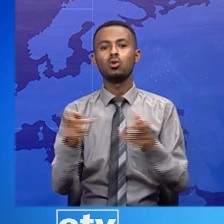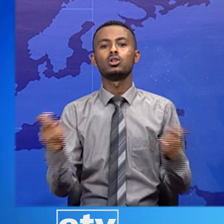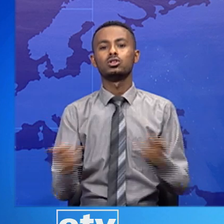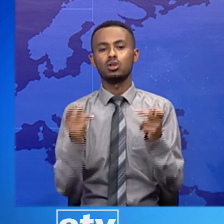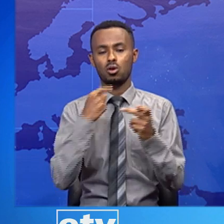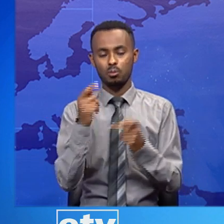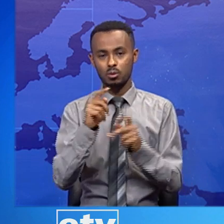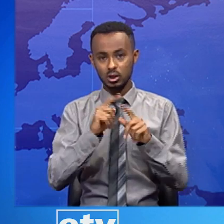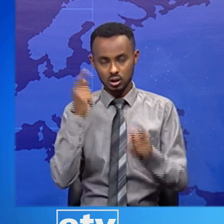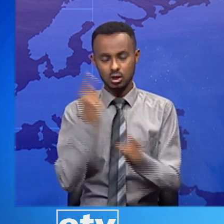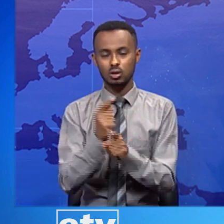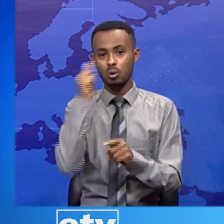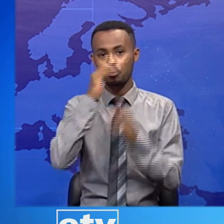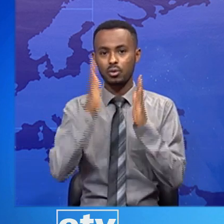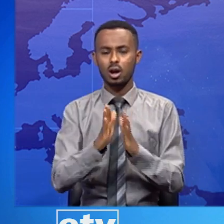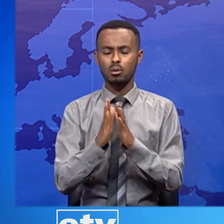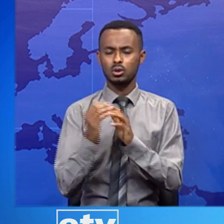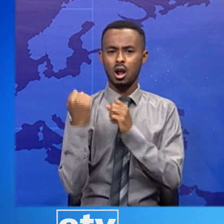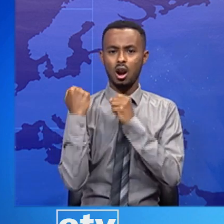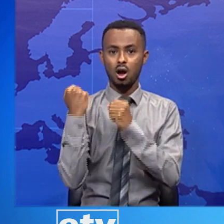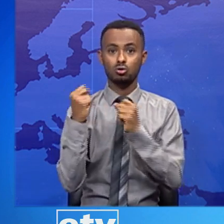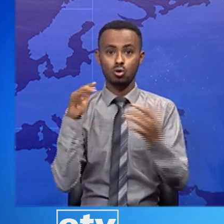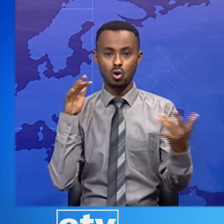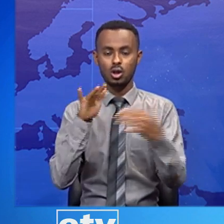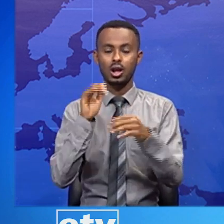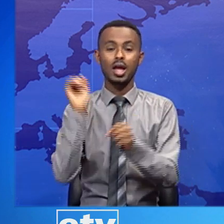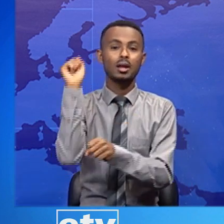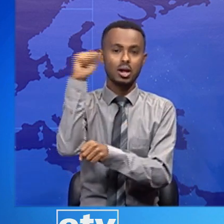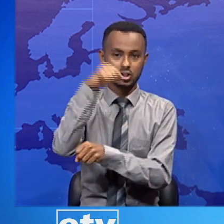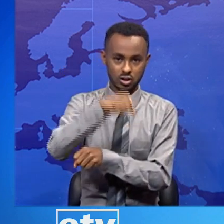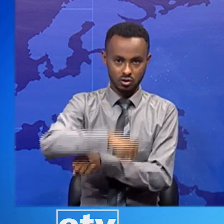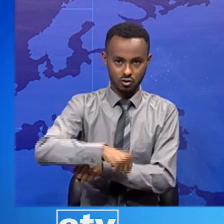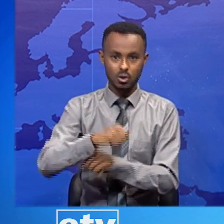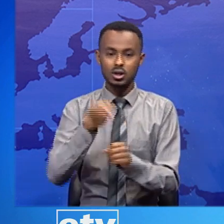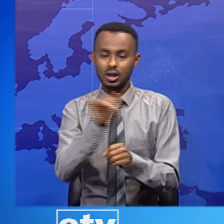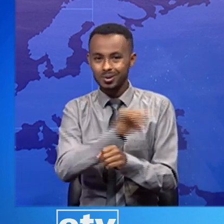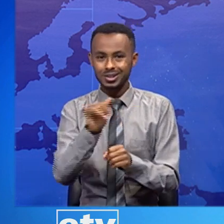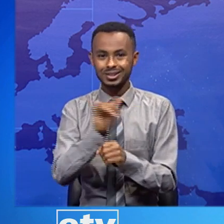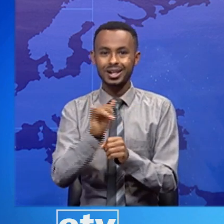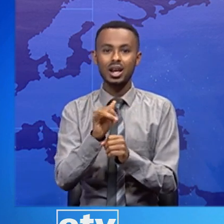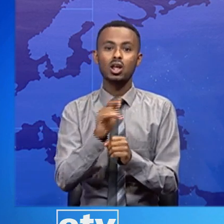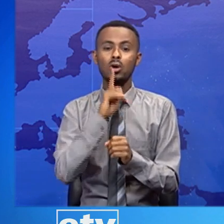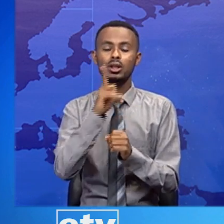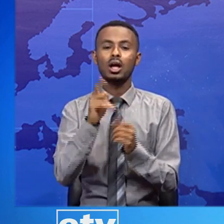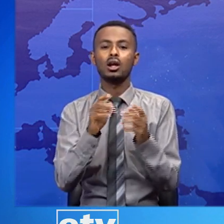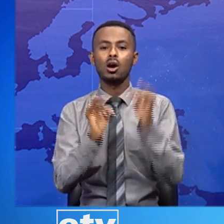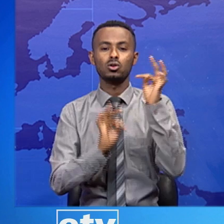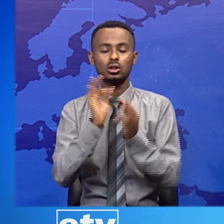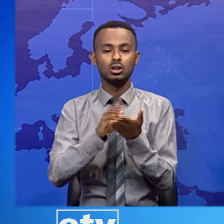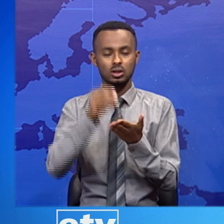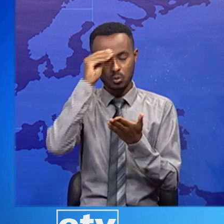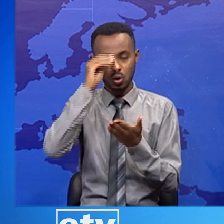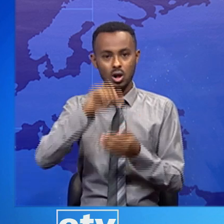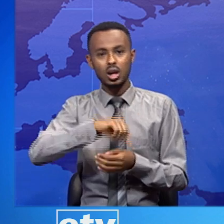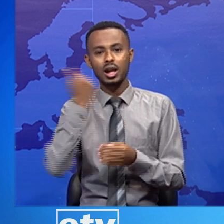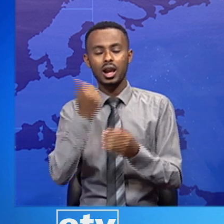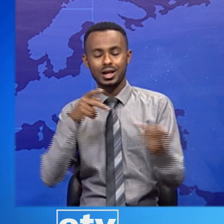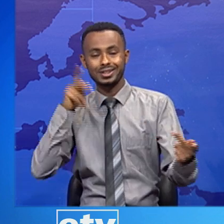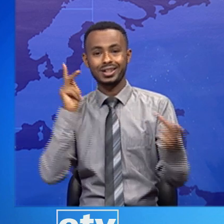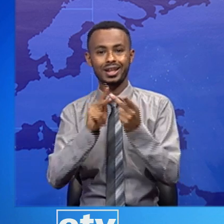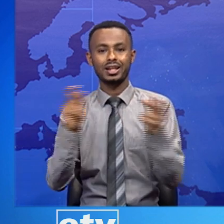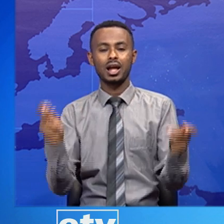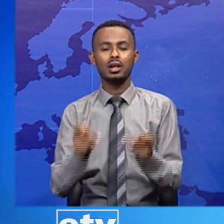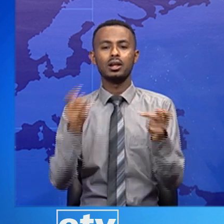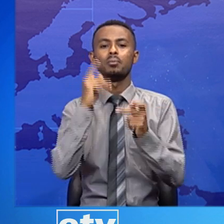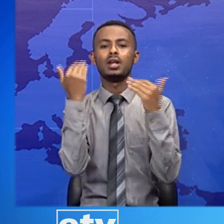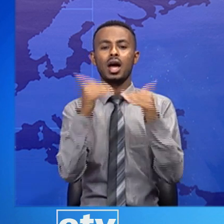በእርግጥ ኢትዮጵያውያን በህብረት ታላቁን ያድዋ ጦርነት ቢያሸንፉም ከመሰል የአንድነት ታሪኮች ግን ተምሮ ሌላ ስኬትና ድል ምን